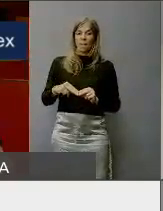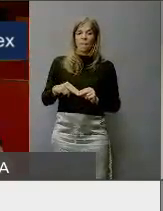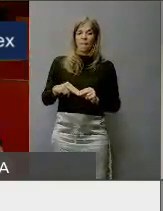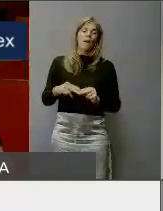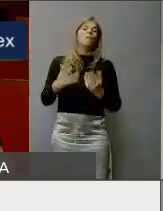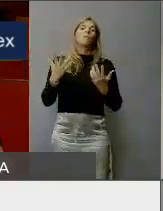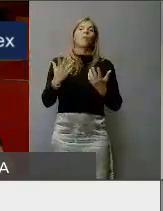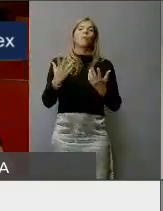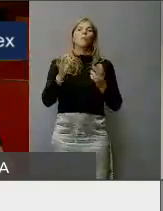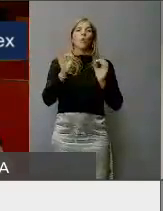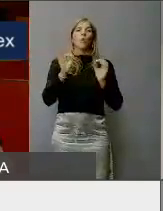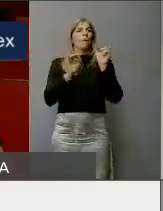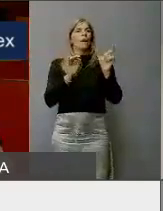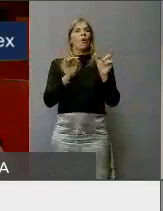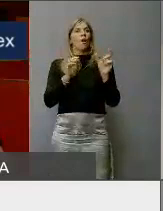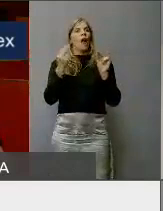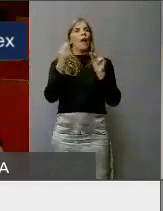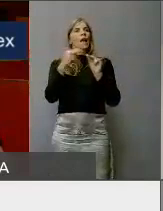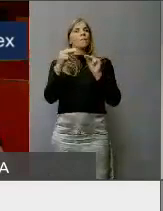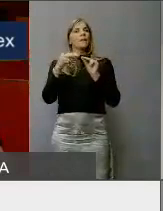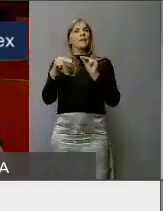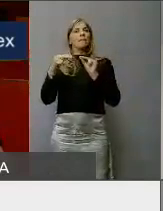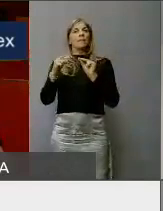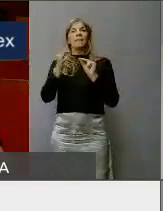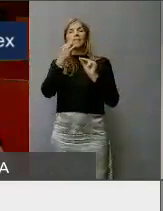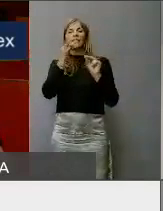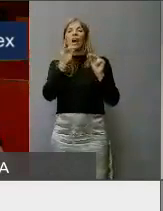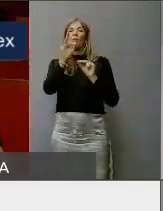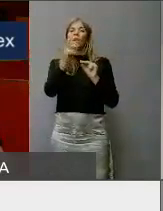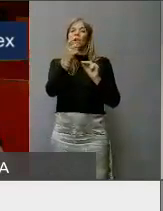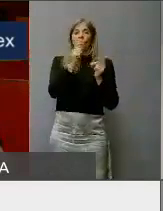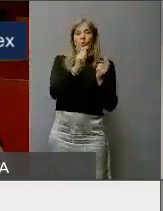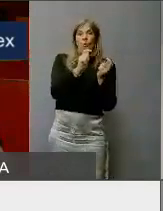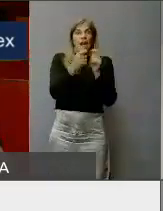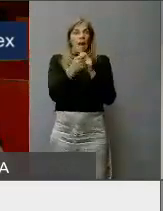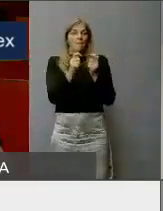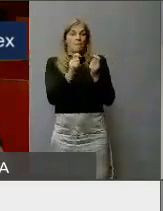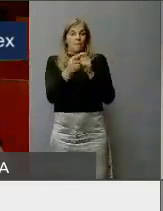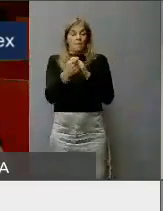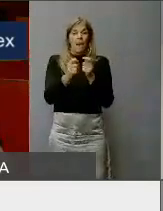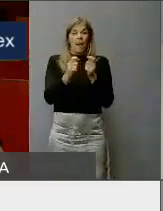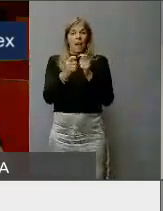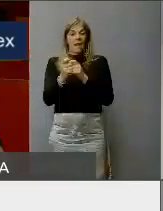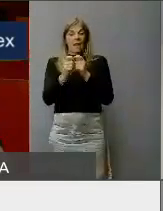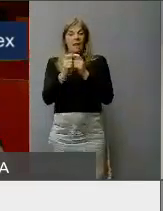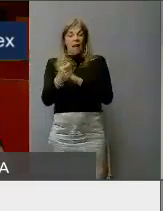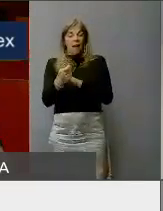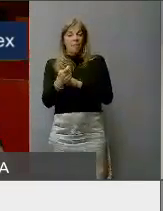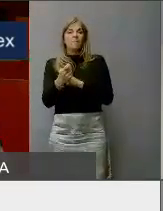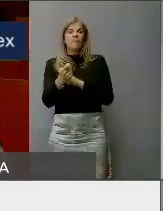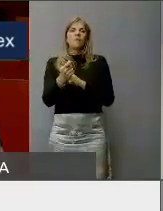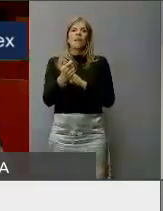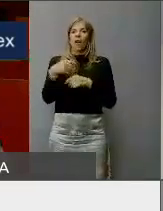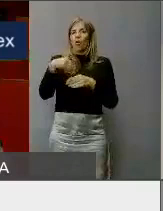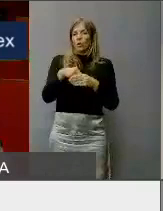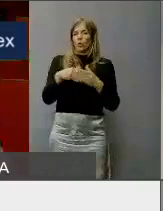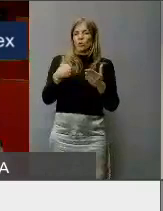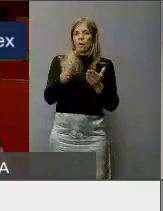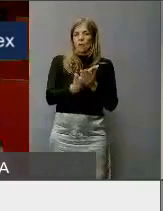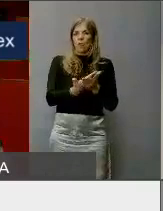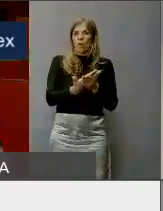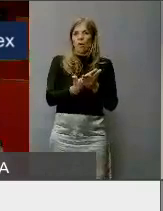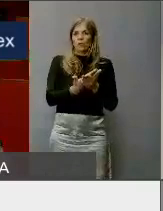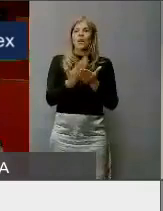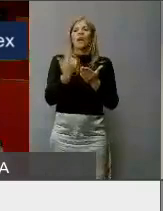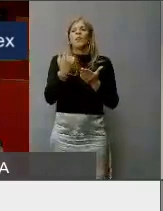stessa eccolo di modificare in un certo senso in una certa direzione il contenuto di una proposta che fanno gli